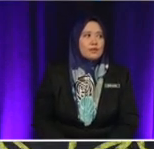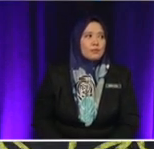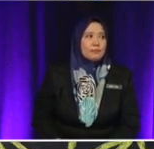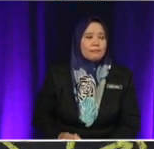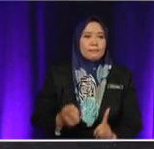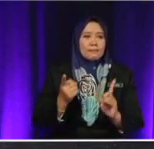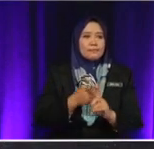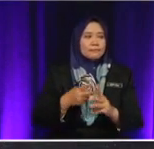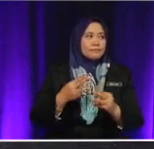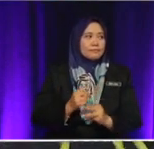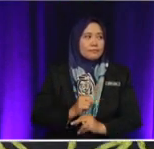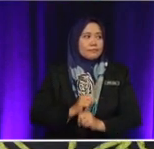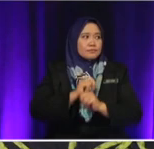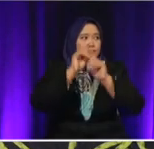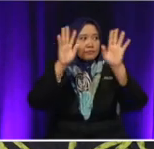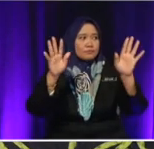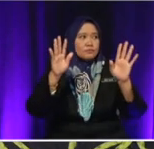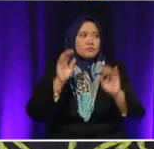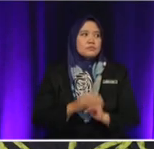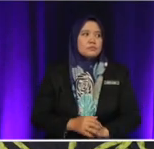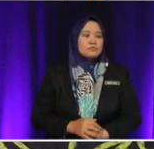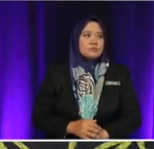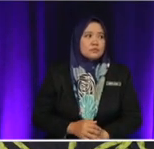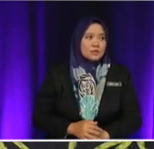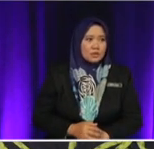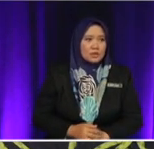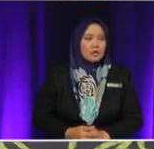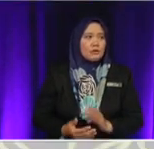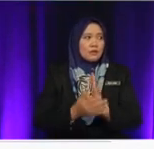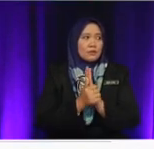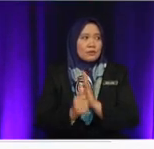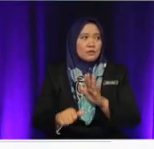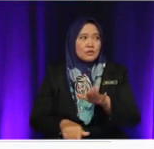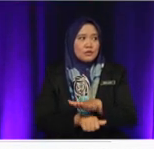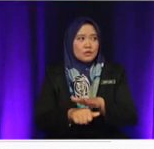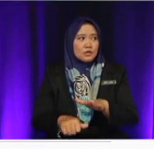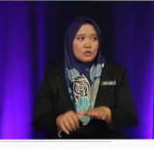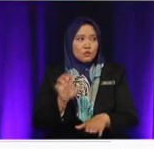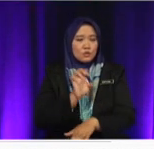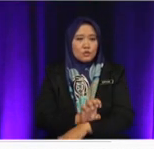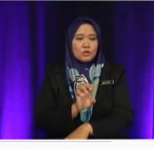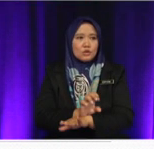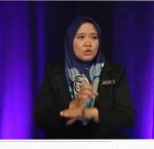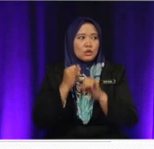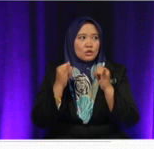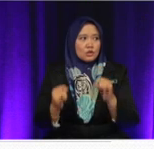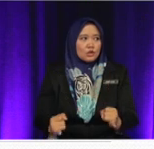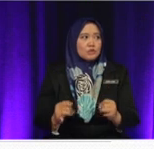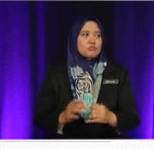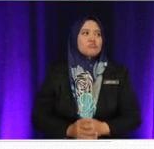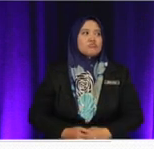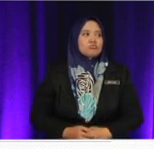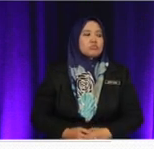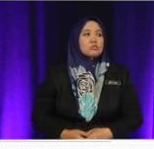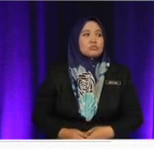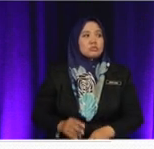kemahiran asas kesusunan individu 3 markah. Yang kedua, jelaskan kemahiran berfikir dalam keusahawanan 3 markah juga. Kemudian yang